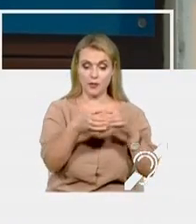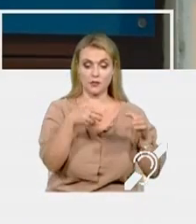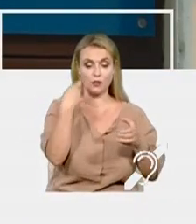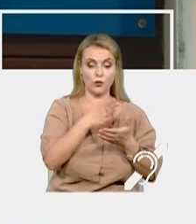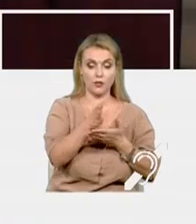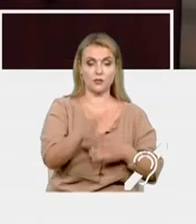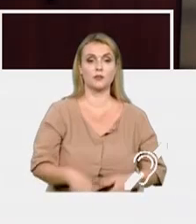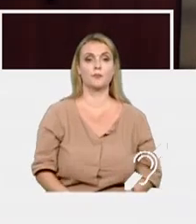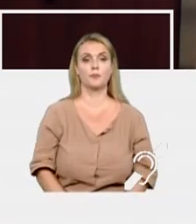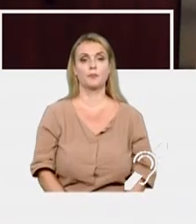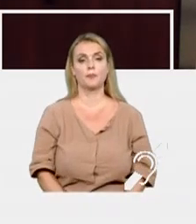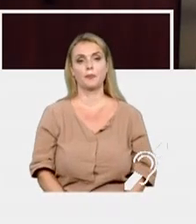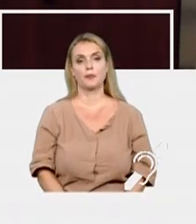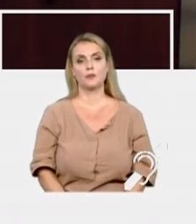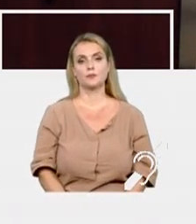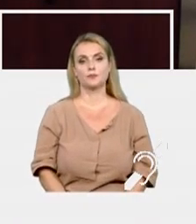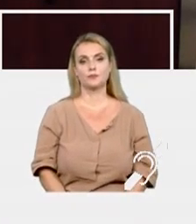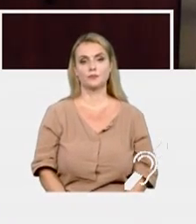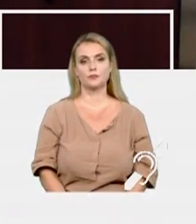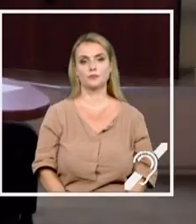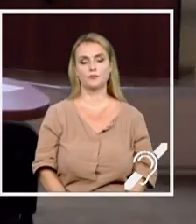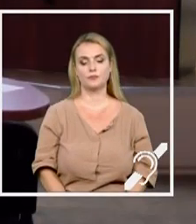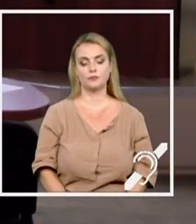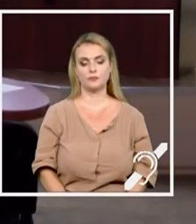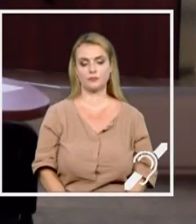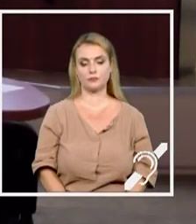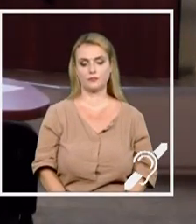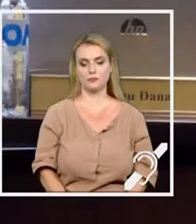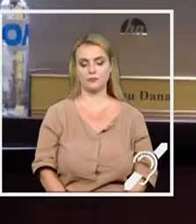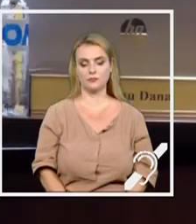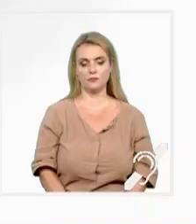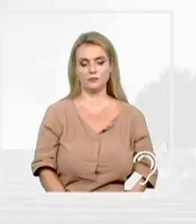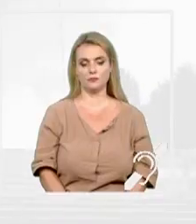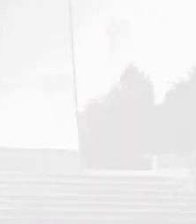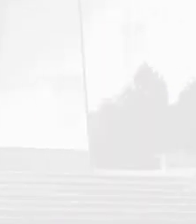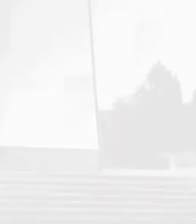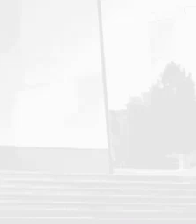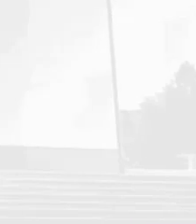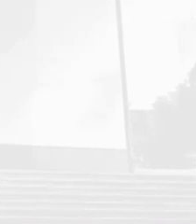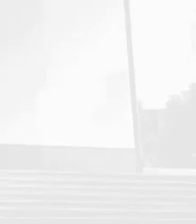Declar deschisă ședința Comisiei Electorale CEC.